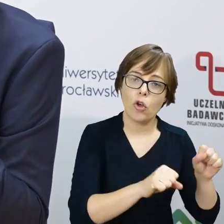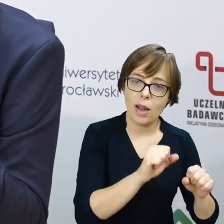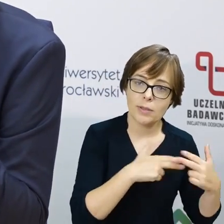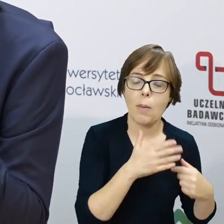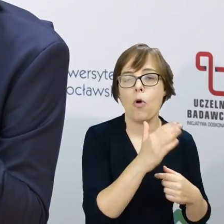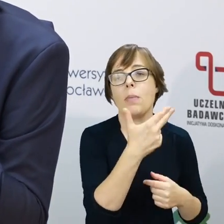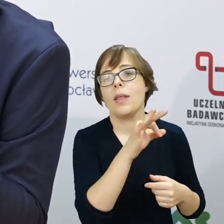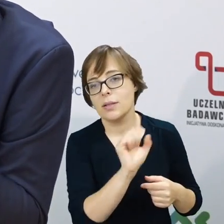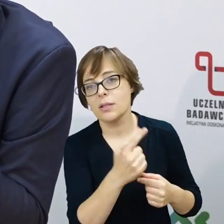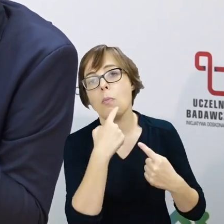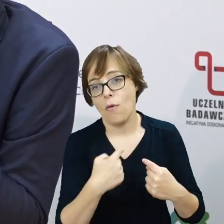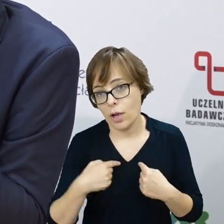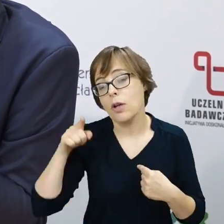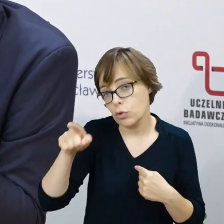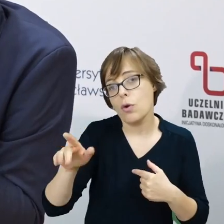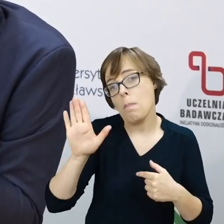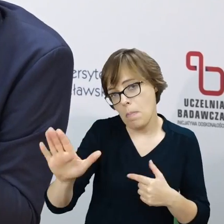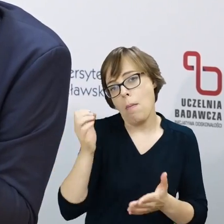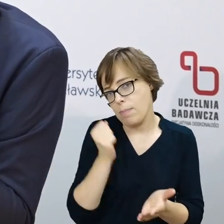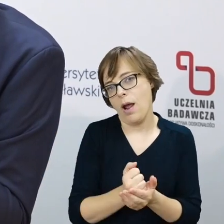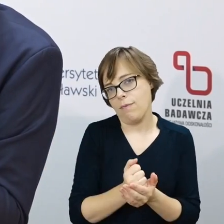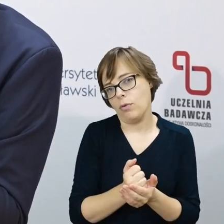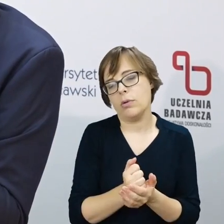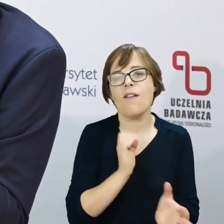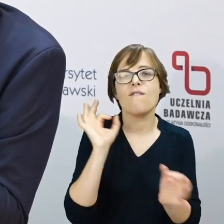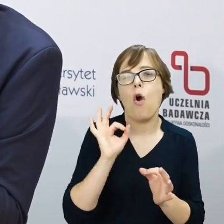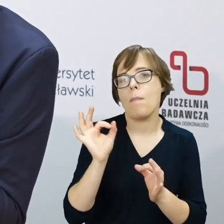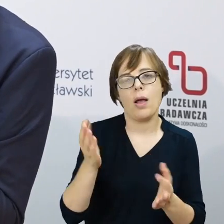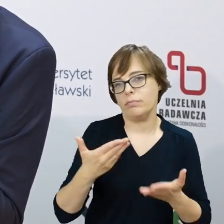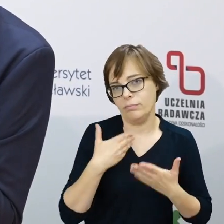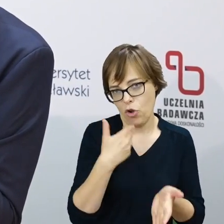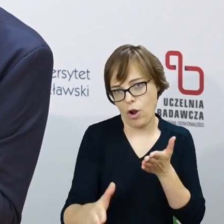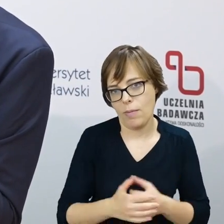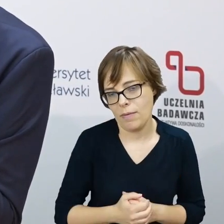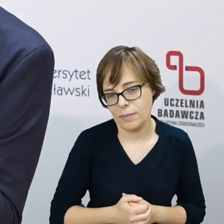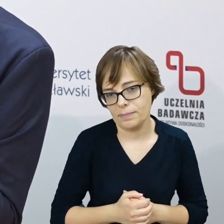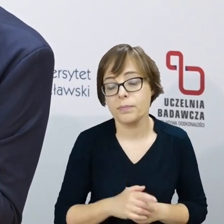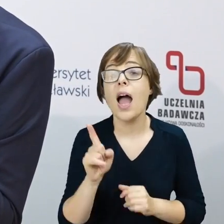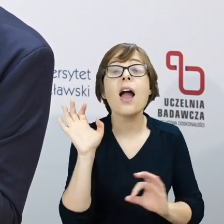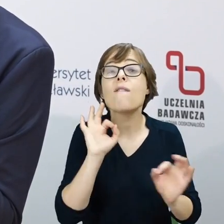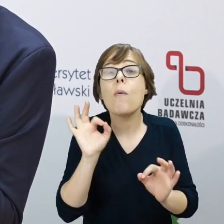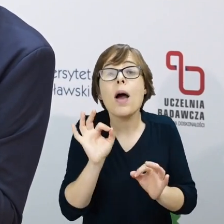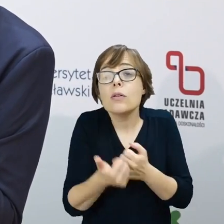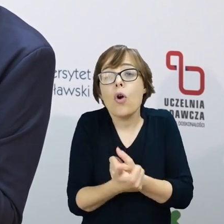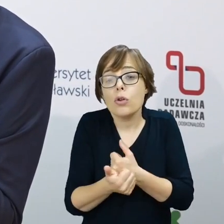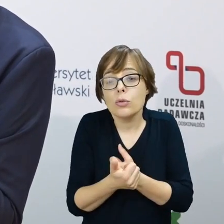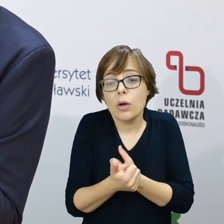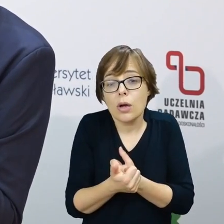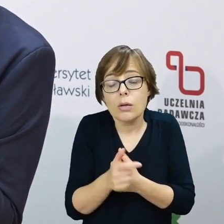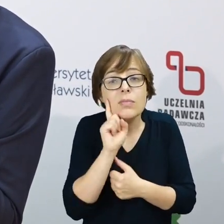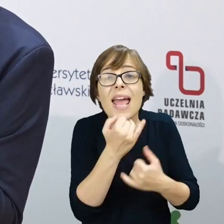służba zasadnie odmówiła nam udostępnienia dostępu do informacji, a informacja dotyczyła czegoś, co inne